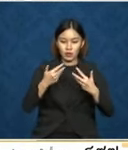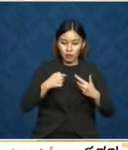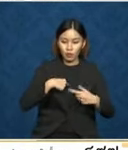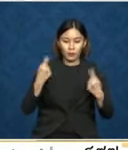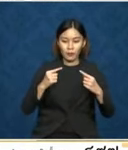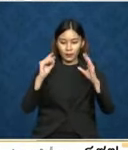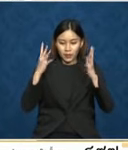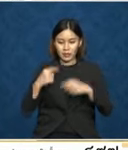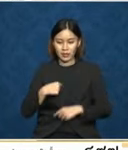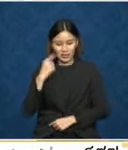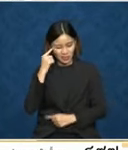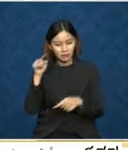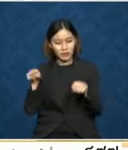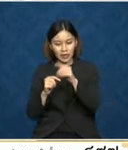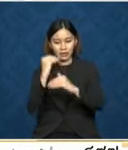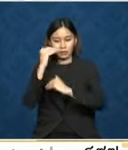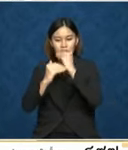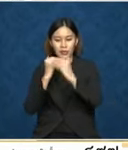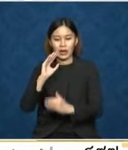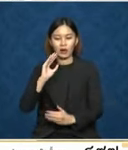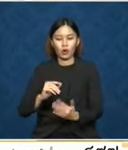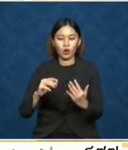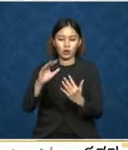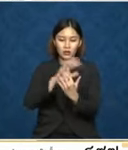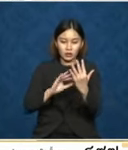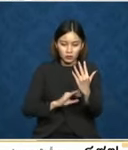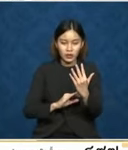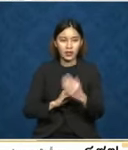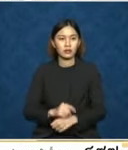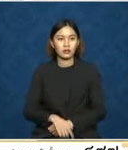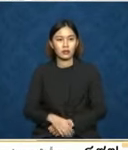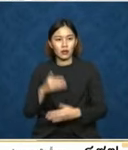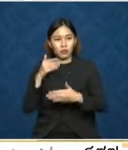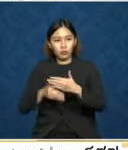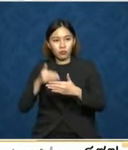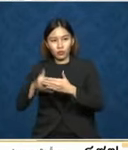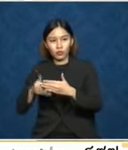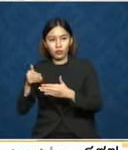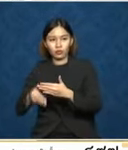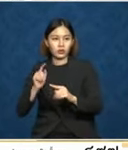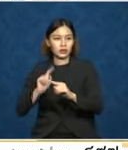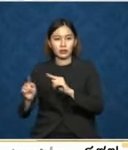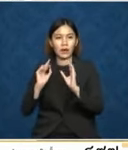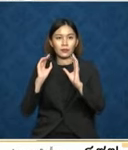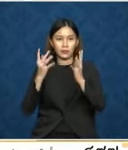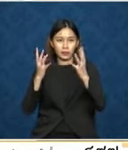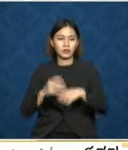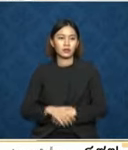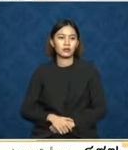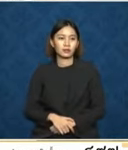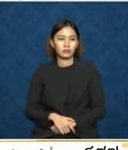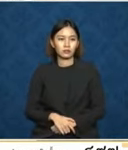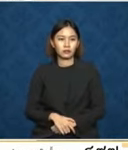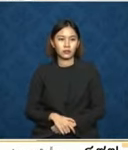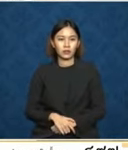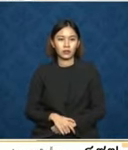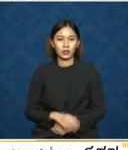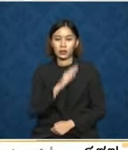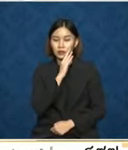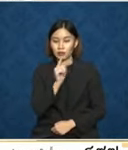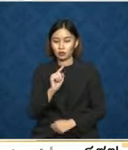เมืองผมไม่ตะขิดตะขวงใดตะขิดตะขวงใจใดๆทั้งสิ้นแต่หากการพัฒนาหรือการมีอยู่ของ